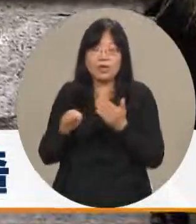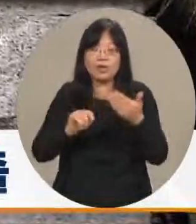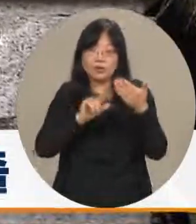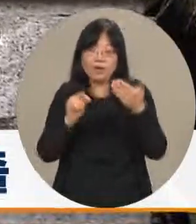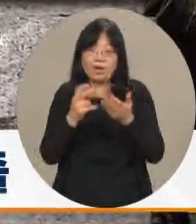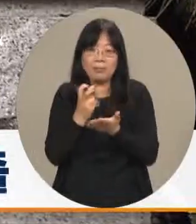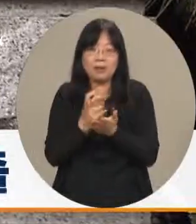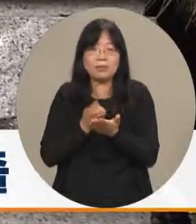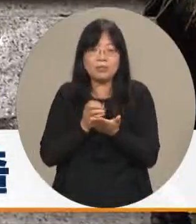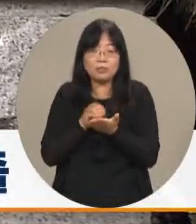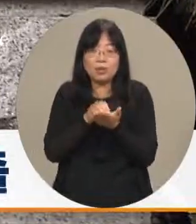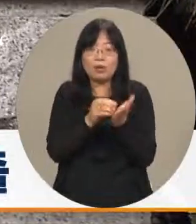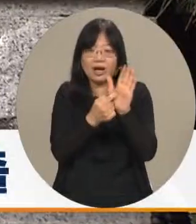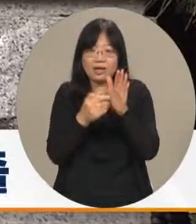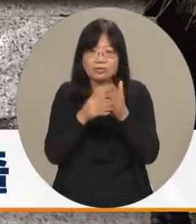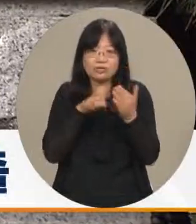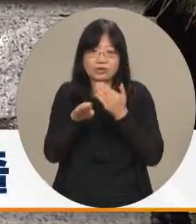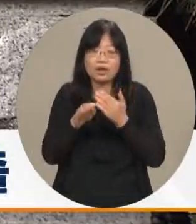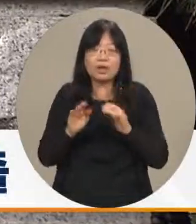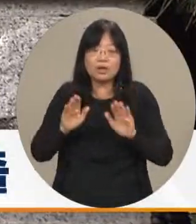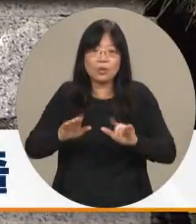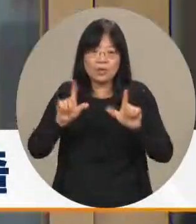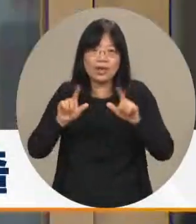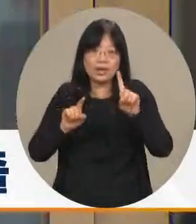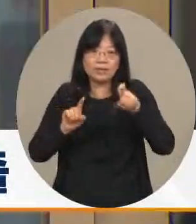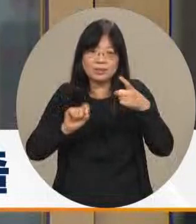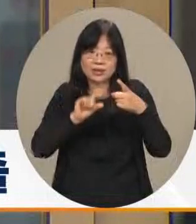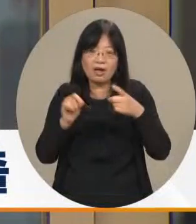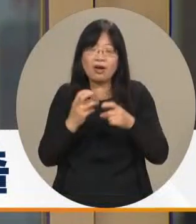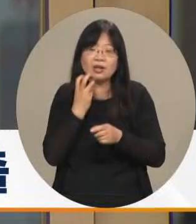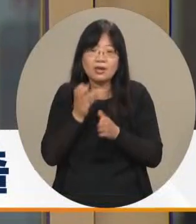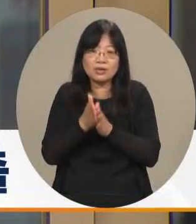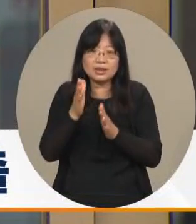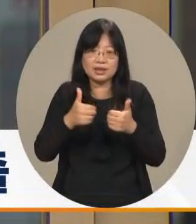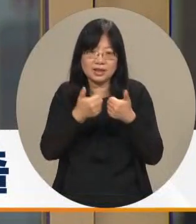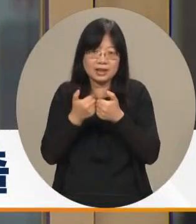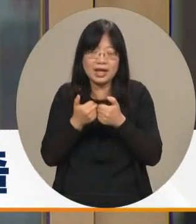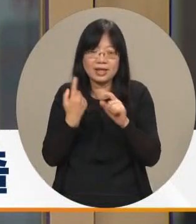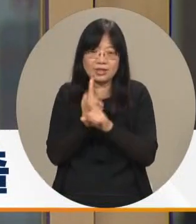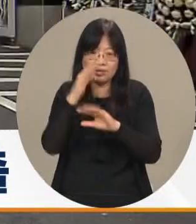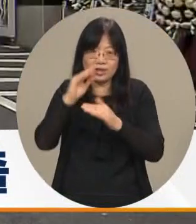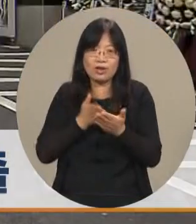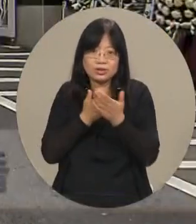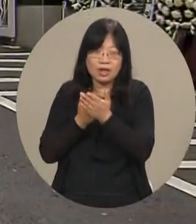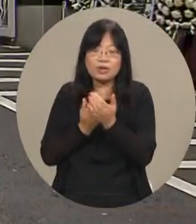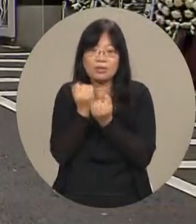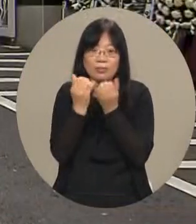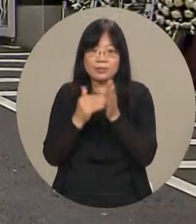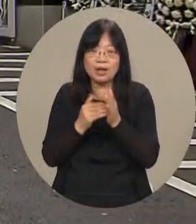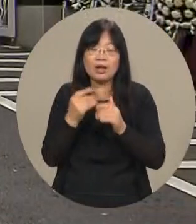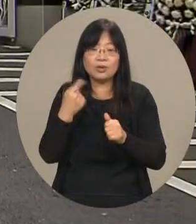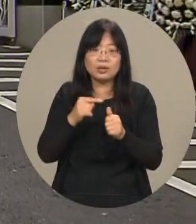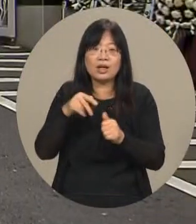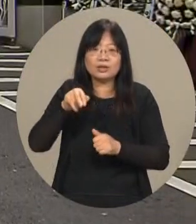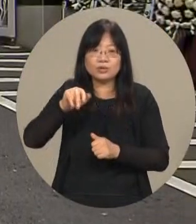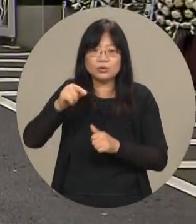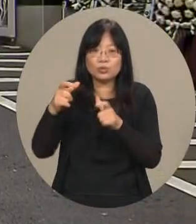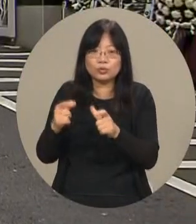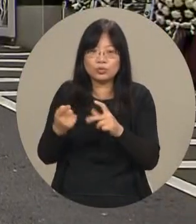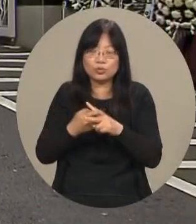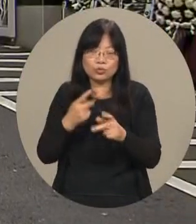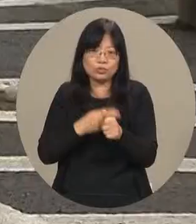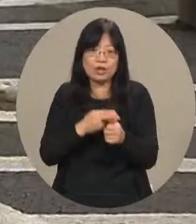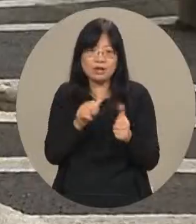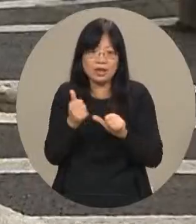달 입법예관 뒤 오는 11월 서울시 의회 개정안을 제출하겠다고 설명했습니다 교육부가 서울 서초구